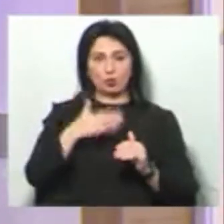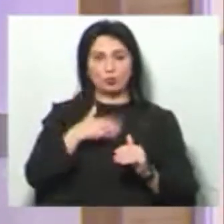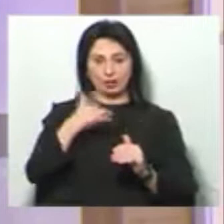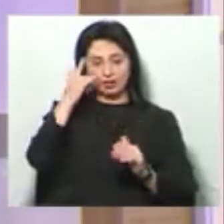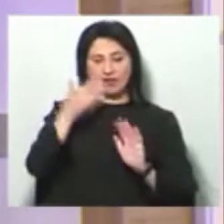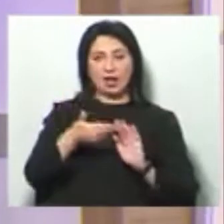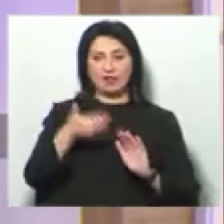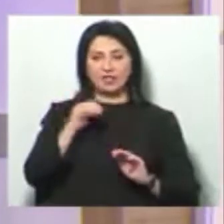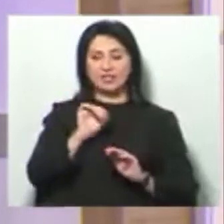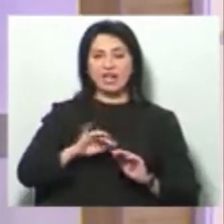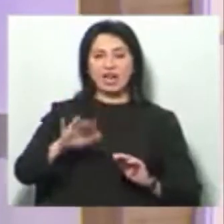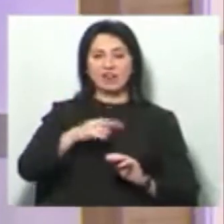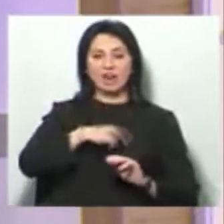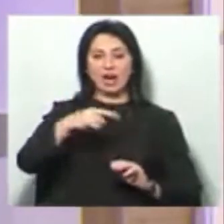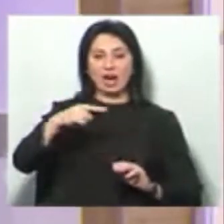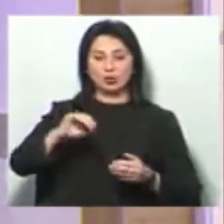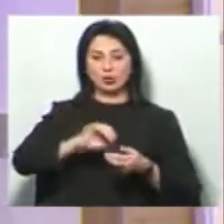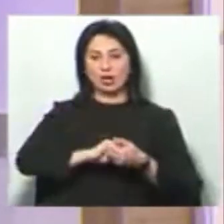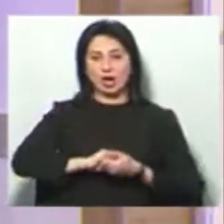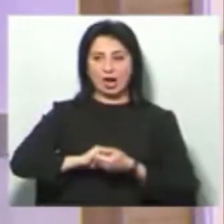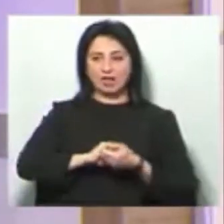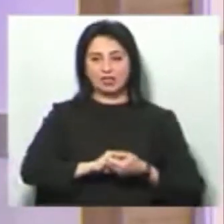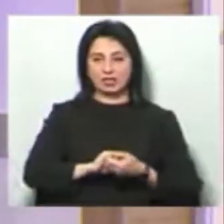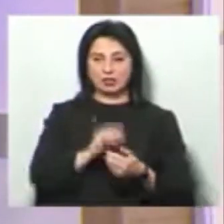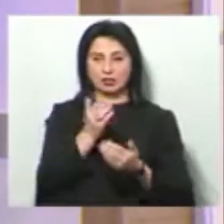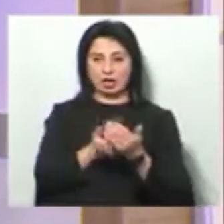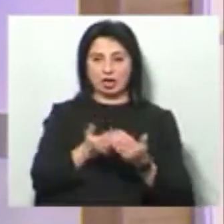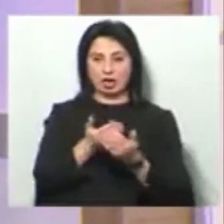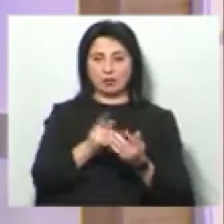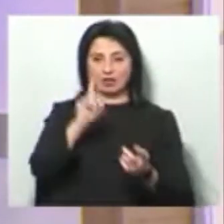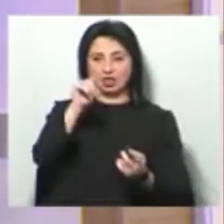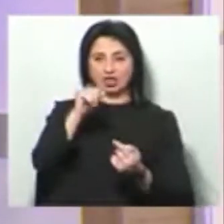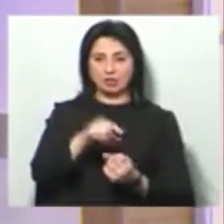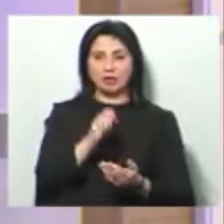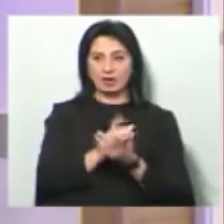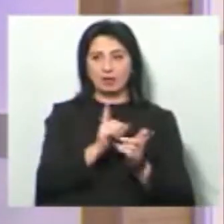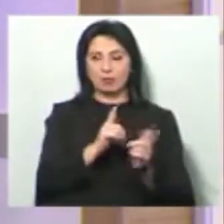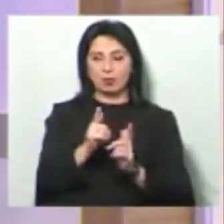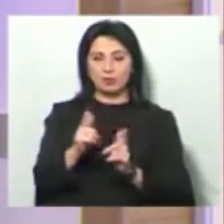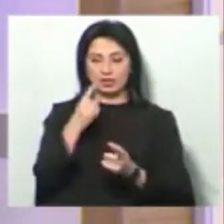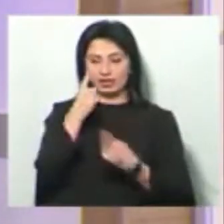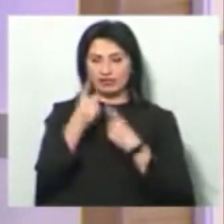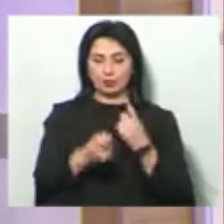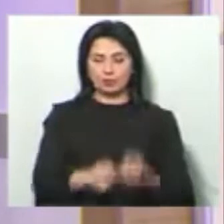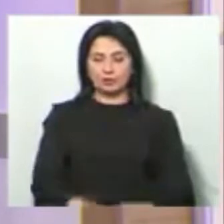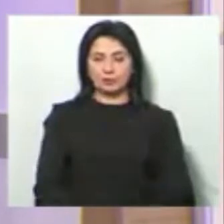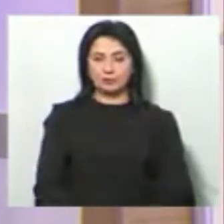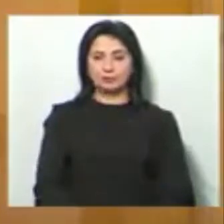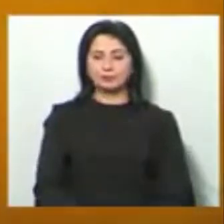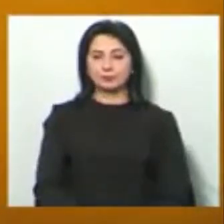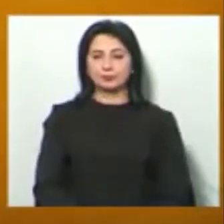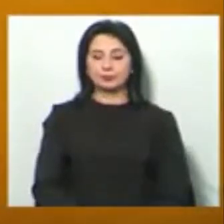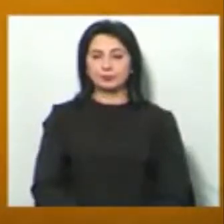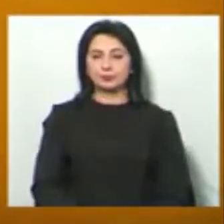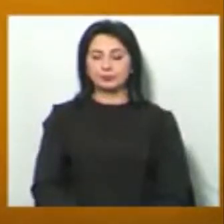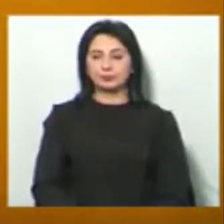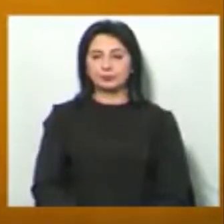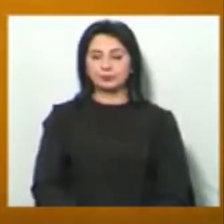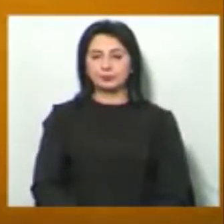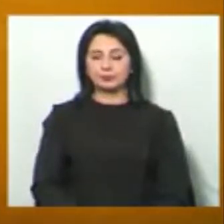ასაცილებლად ევროპის კარდიოლოგთა ასოციაციის რეკომენდაციების შესაბამისად არის მომზადებული ეს ინფორმაცია.